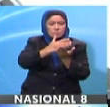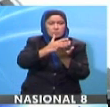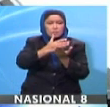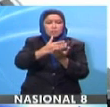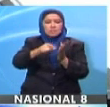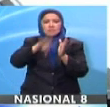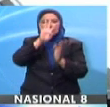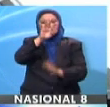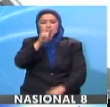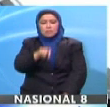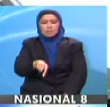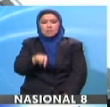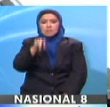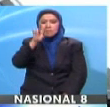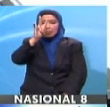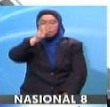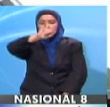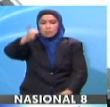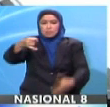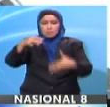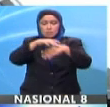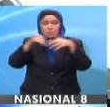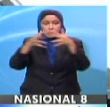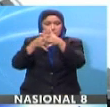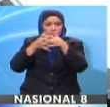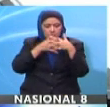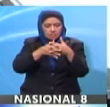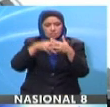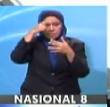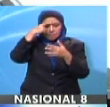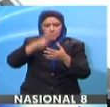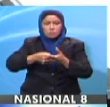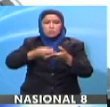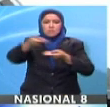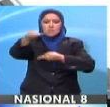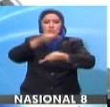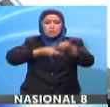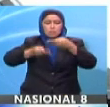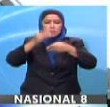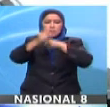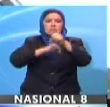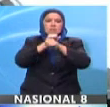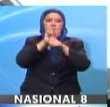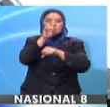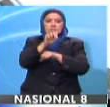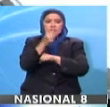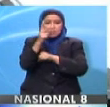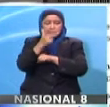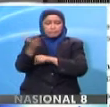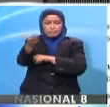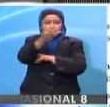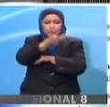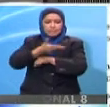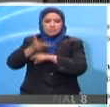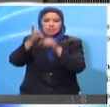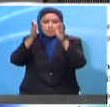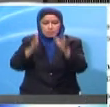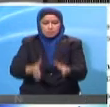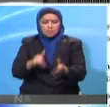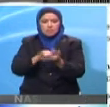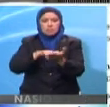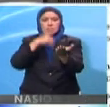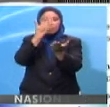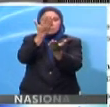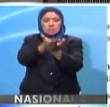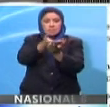Amerika atau r3.8 juta bagi urus Niaga pada 2013 ketiga-tiga mereka didakwa menawarkan harga